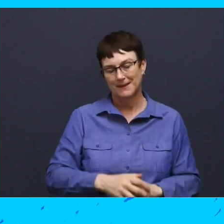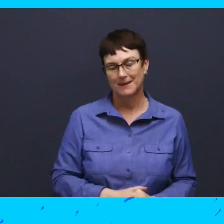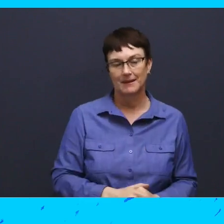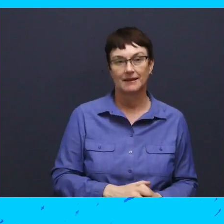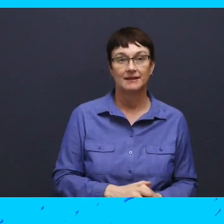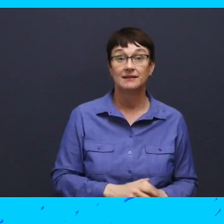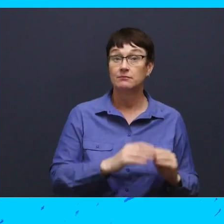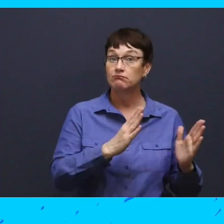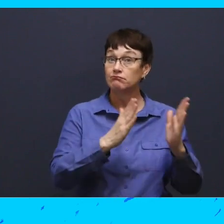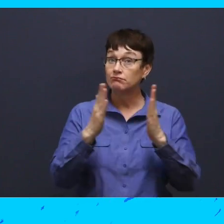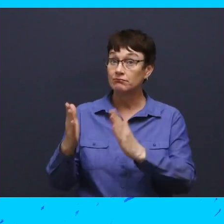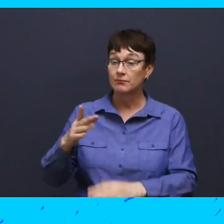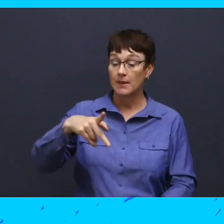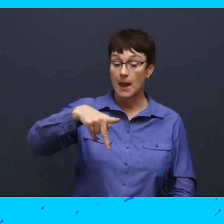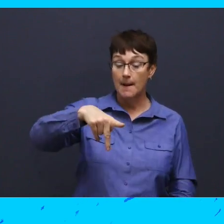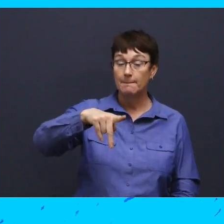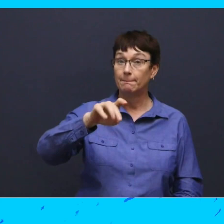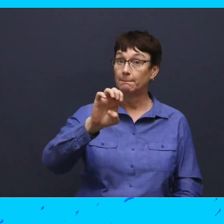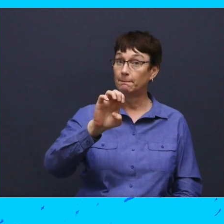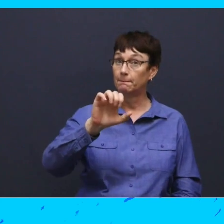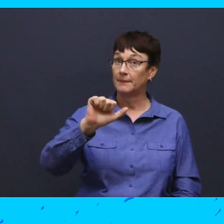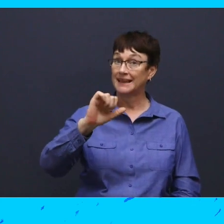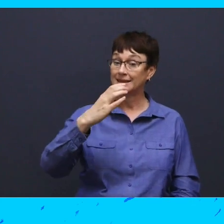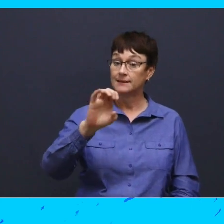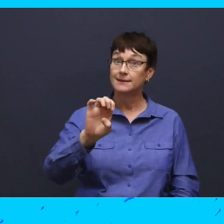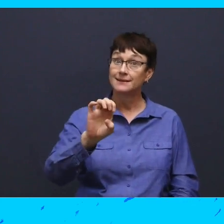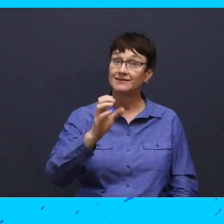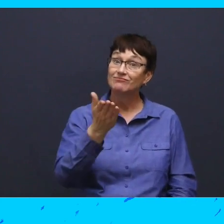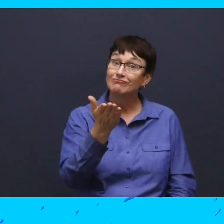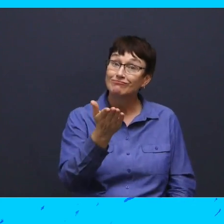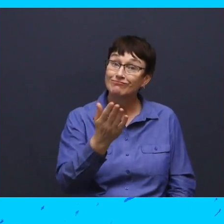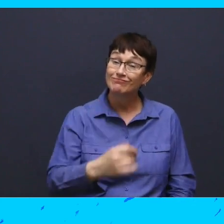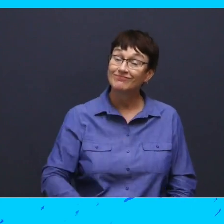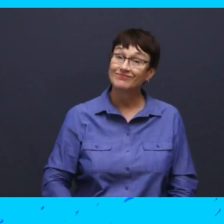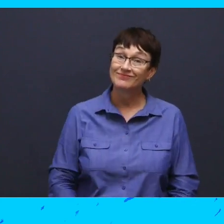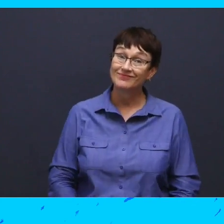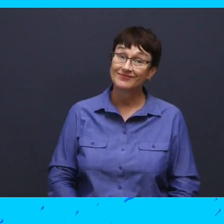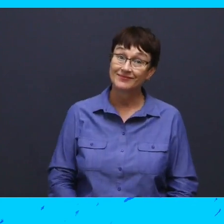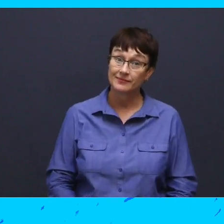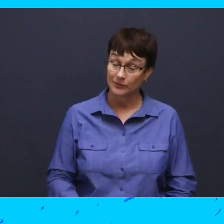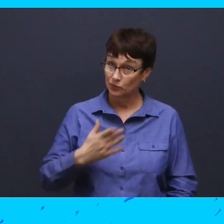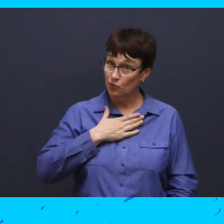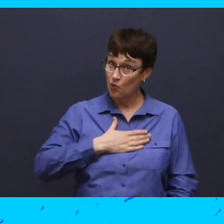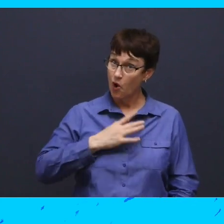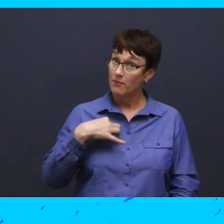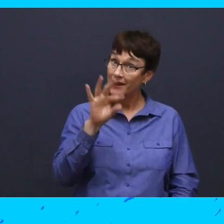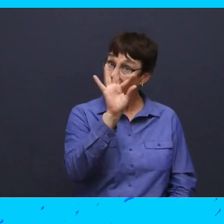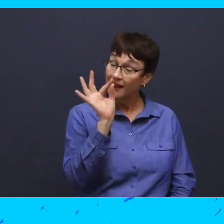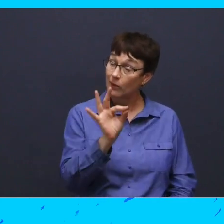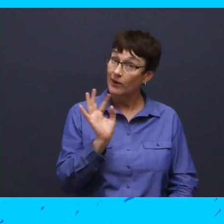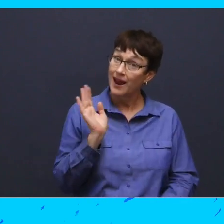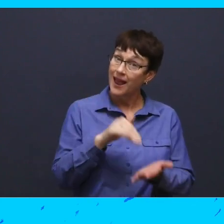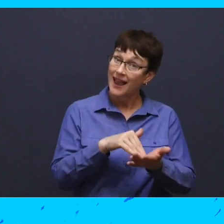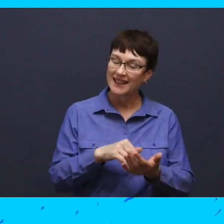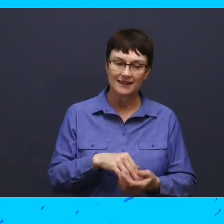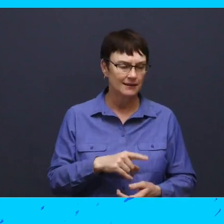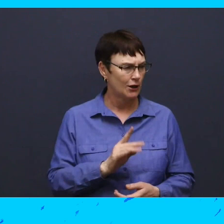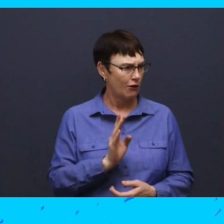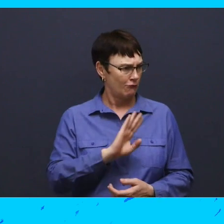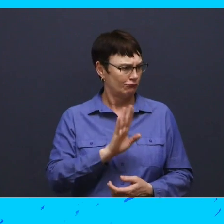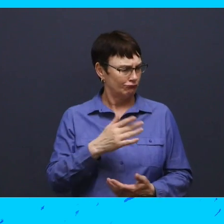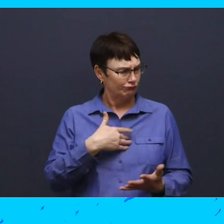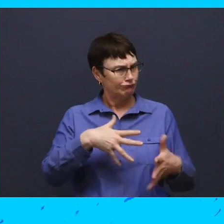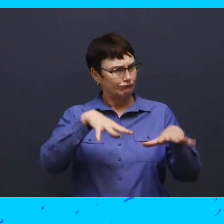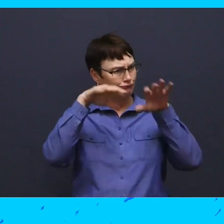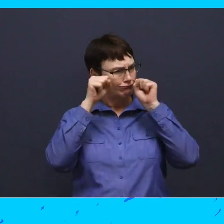aspect. Peace, on voudrait entendre, est-ce que je te répète la question? Non, ça va, j'ai